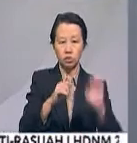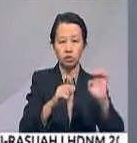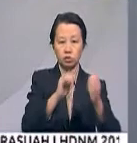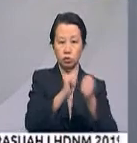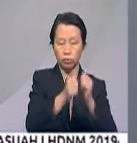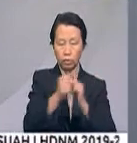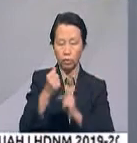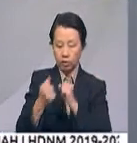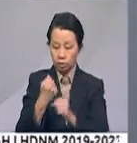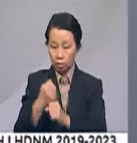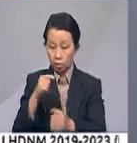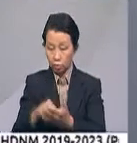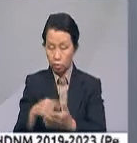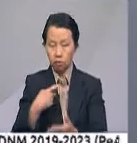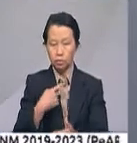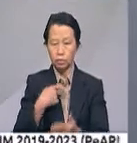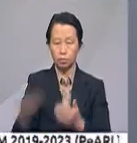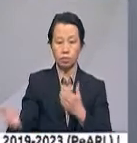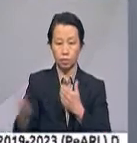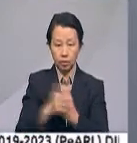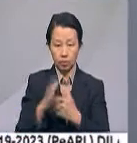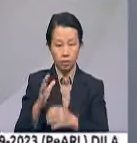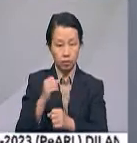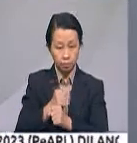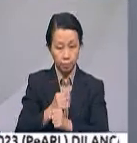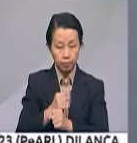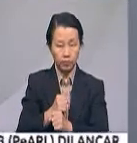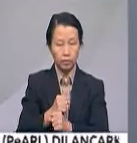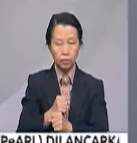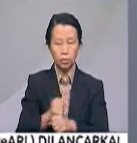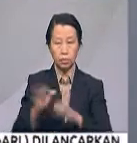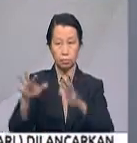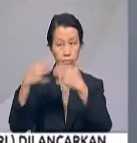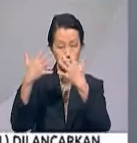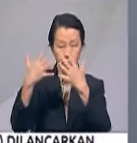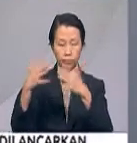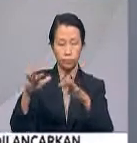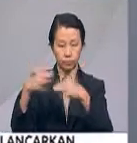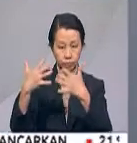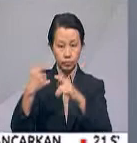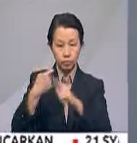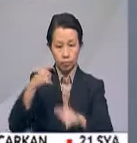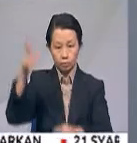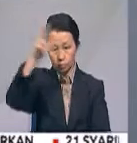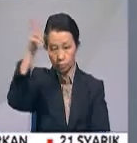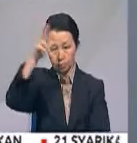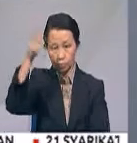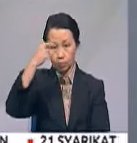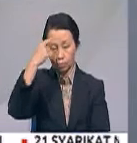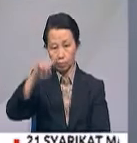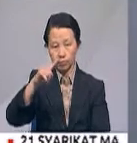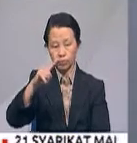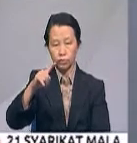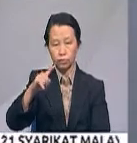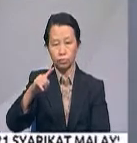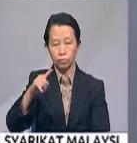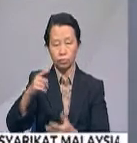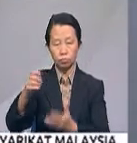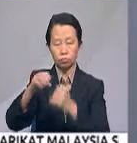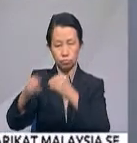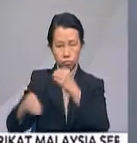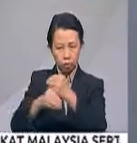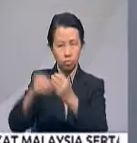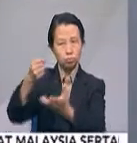Tapi tahun ni kita kembali mendapat orang kata apa, attention daripada kerajaan untuk peruntukan